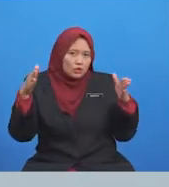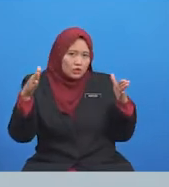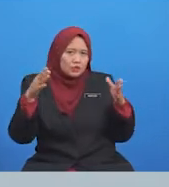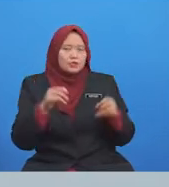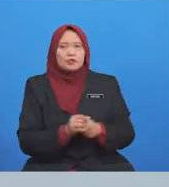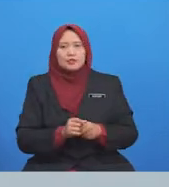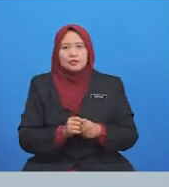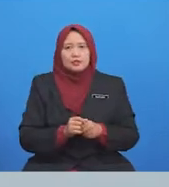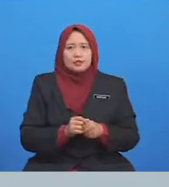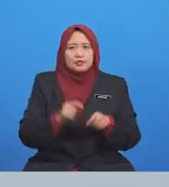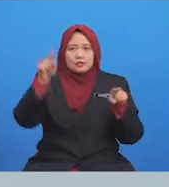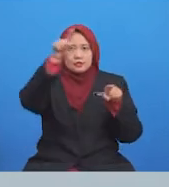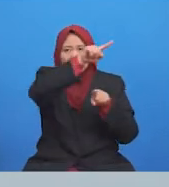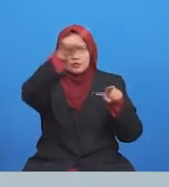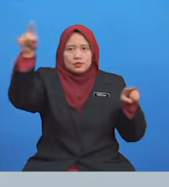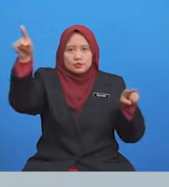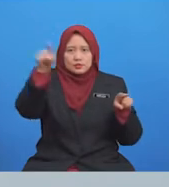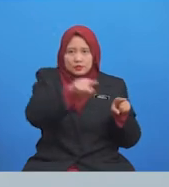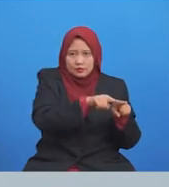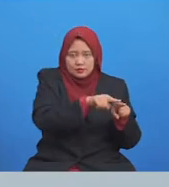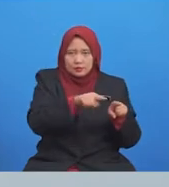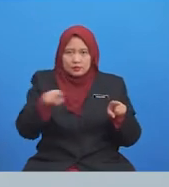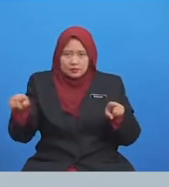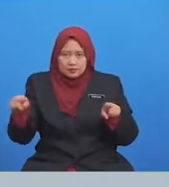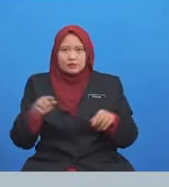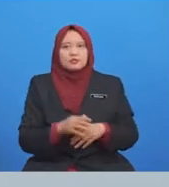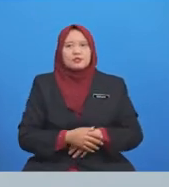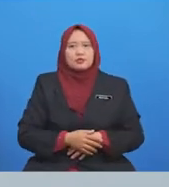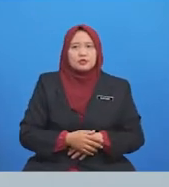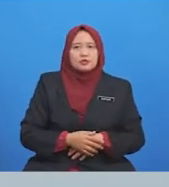yang dicangkum oleh perentas QS.